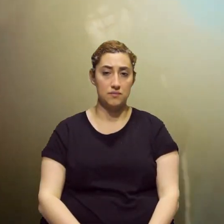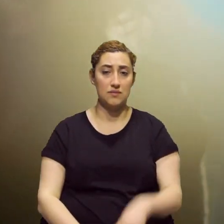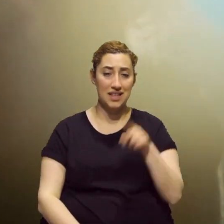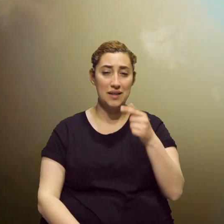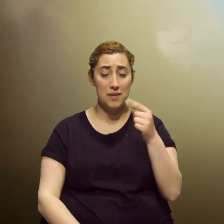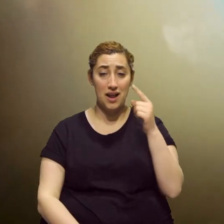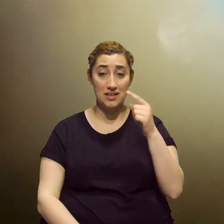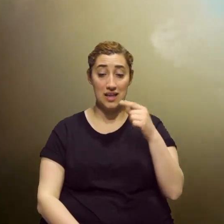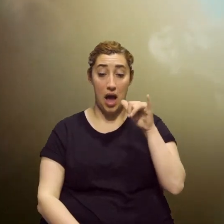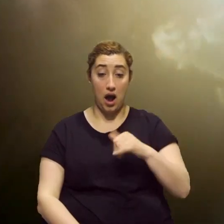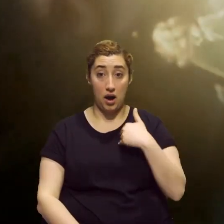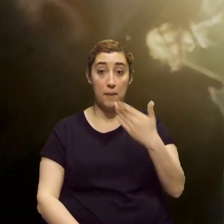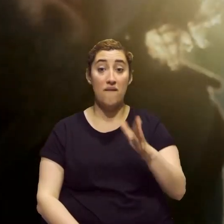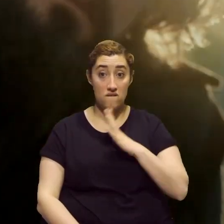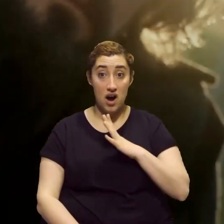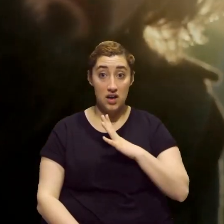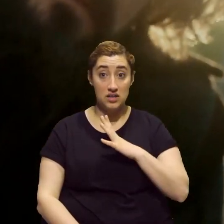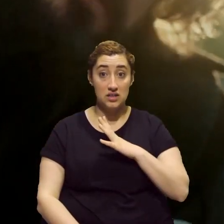Sen de biraz hakkımız varsa